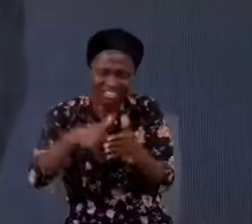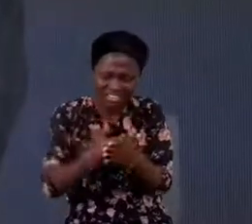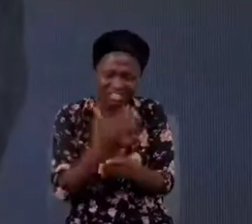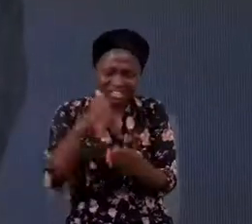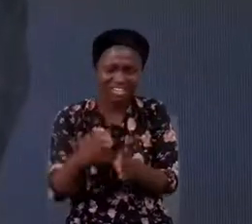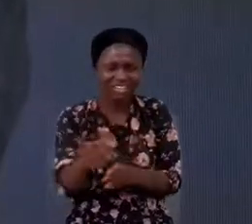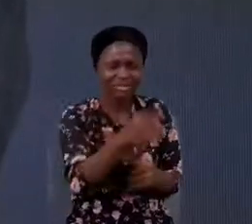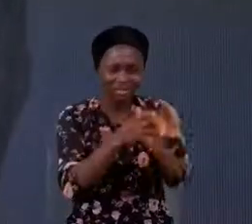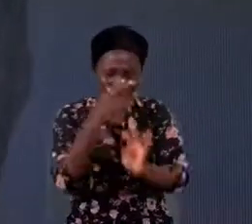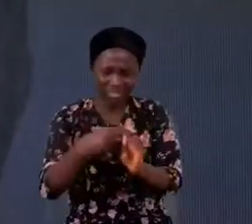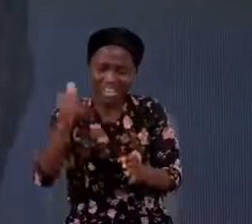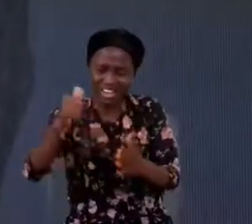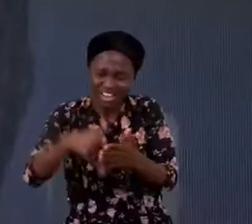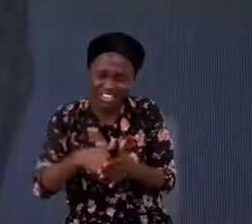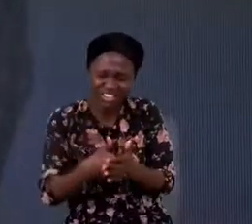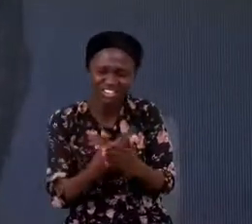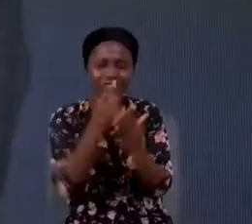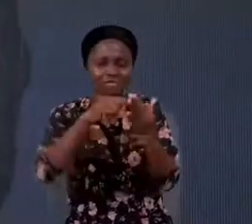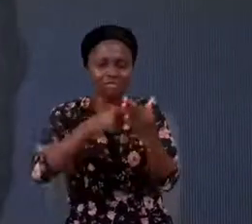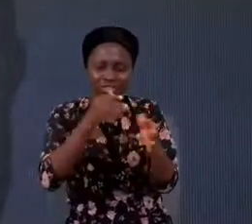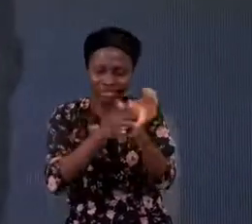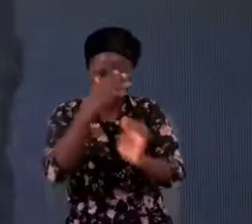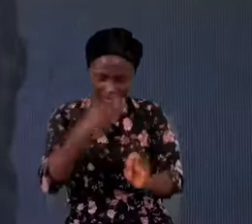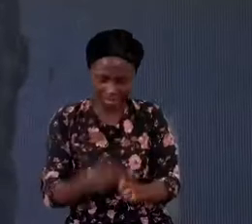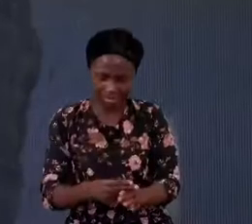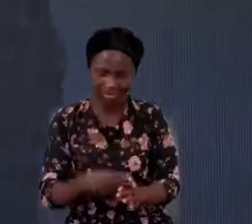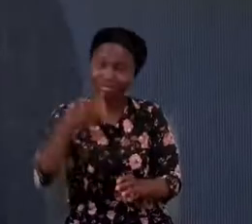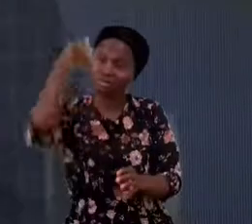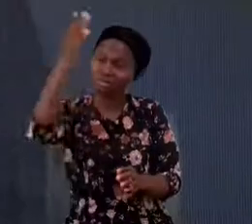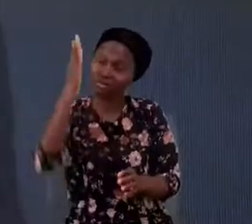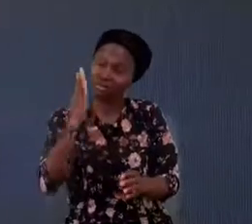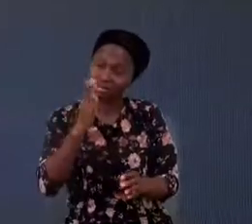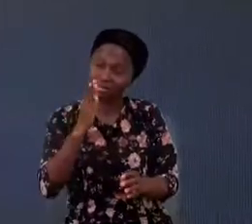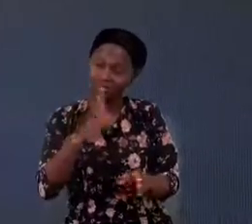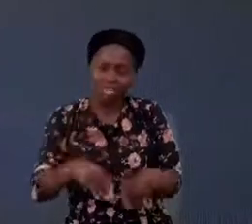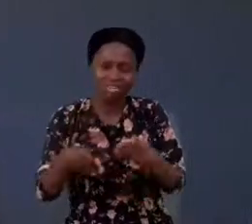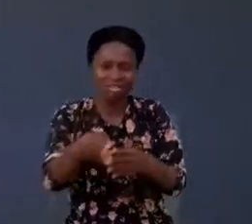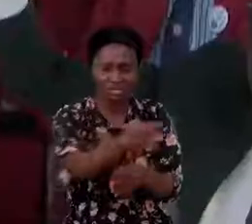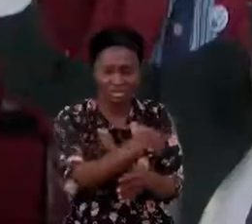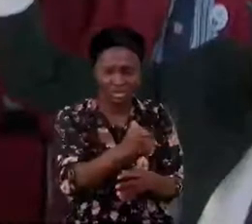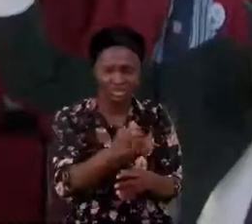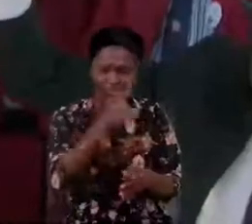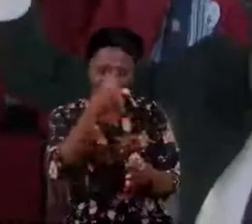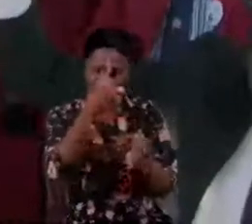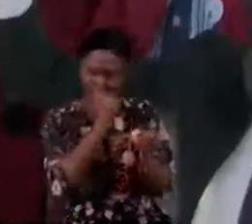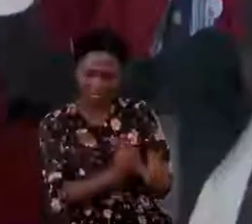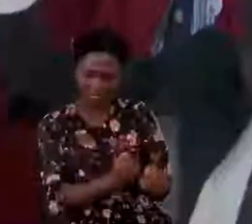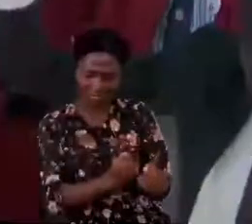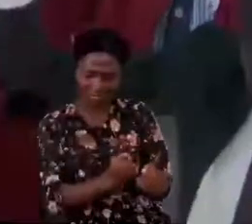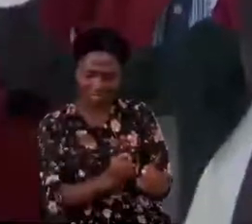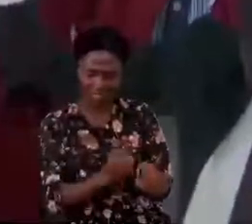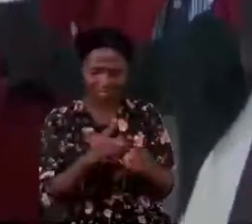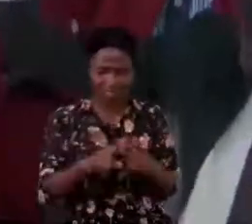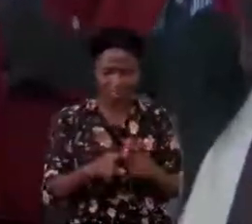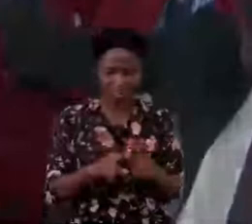foi pour se connecter à Jésus, le Sauveur,